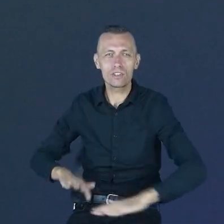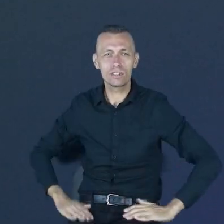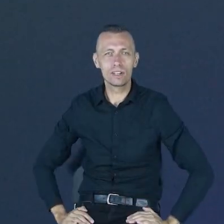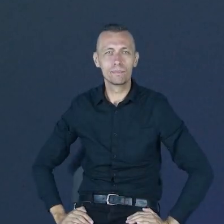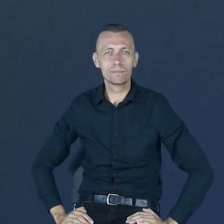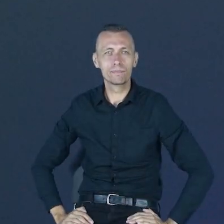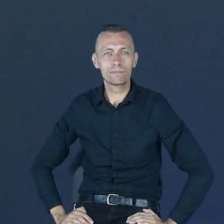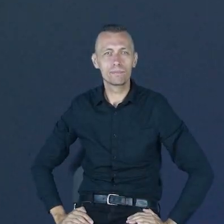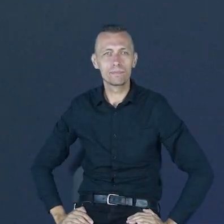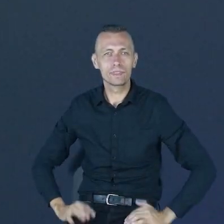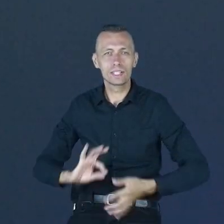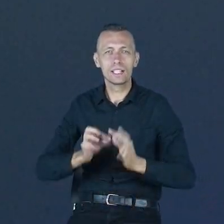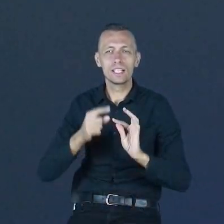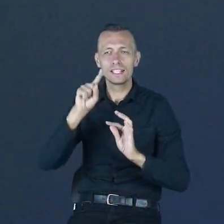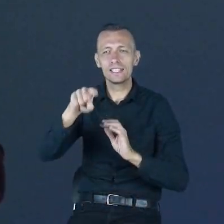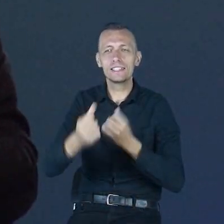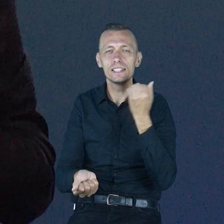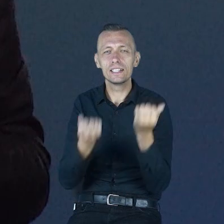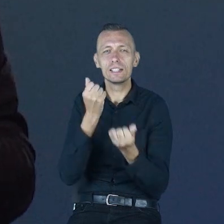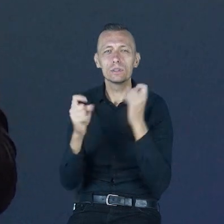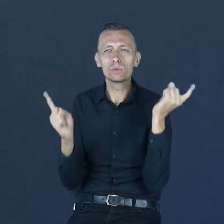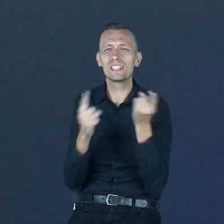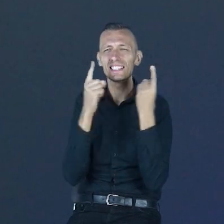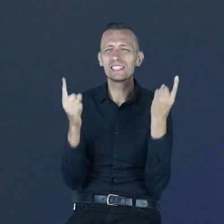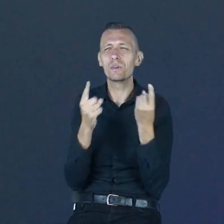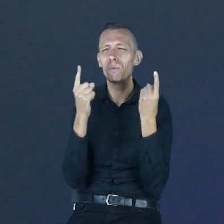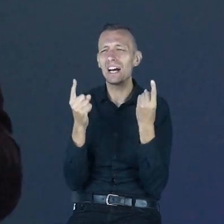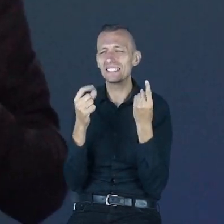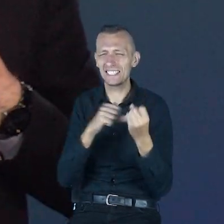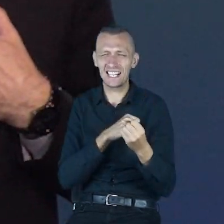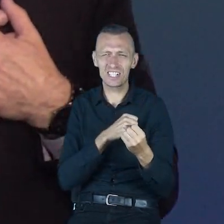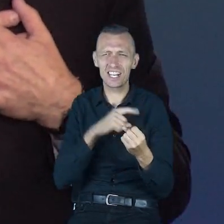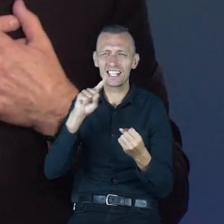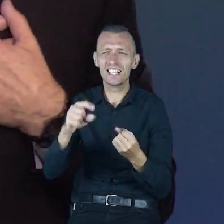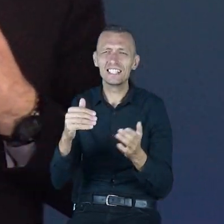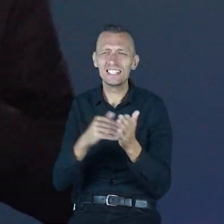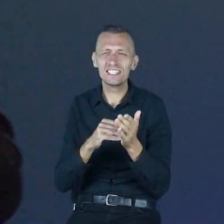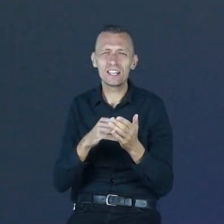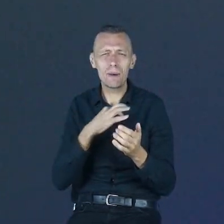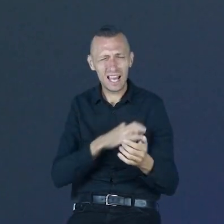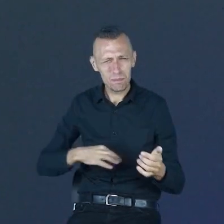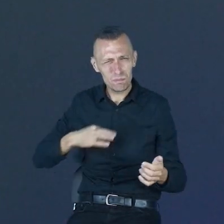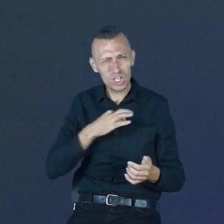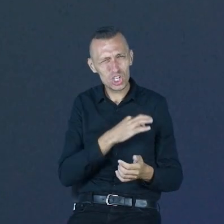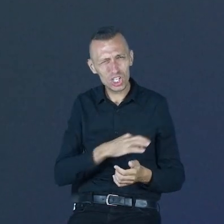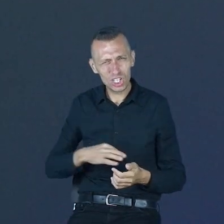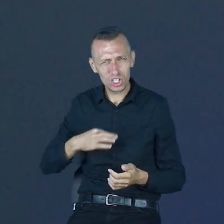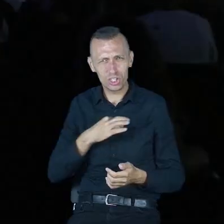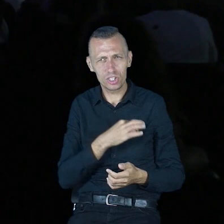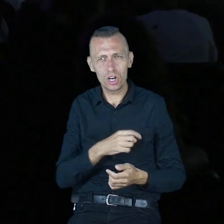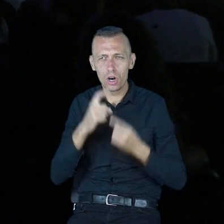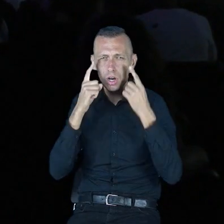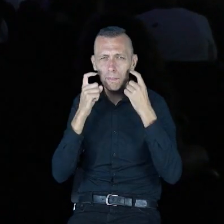I gdy będziesz się potykał, to płacz nad tym, co zrobiłeś, ale przyjmuj to, co ja zrobiłem, bo Cię usprawiedliwiłem.